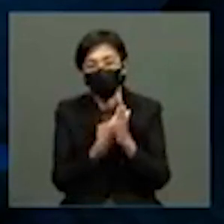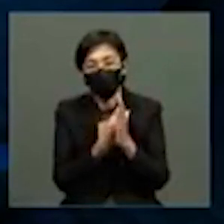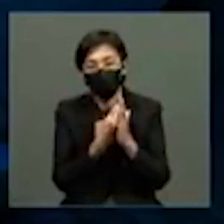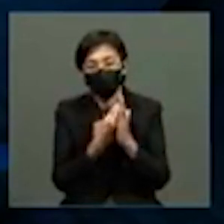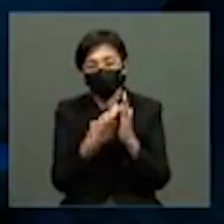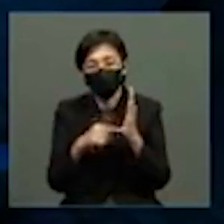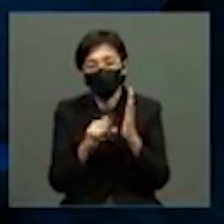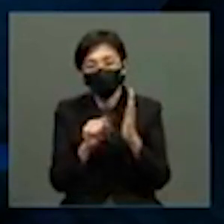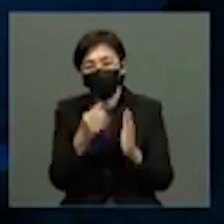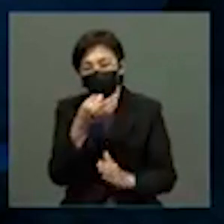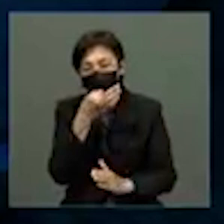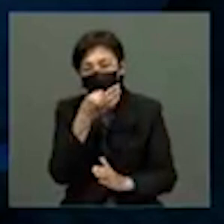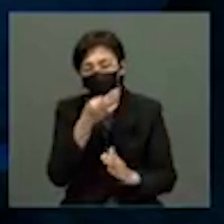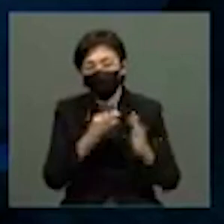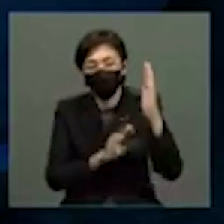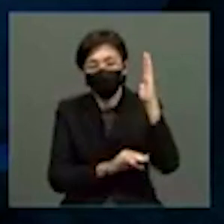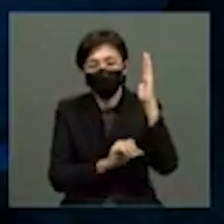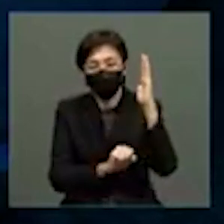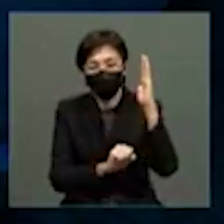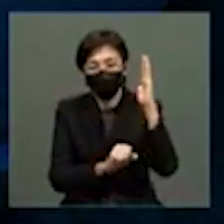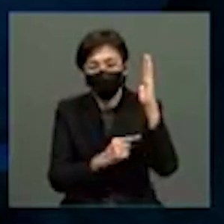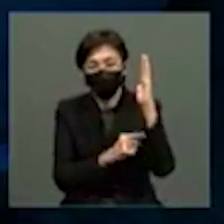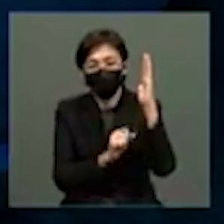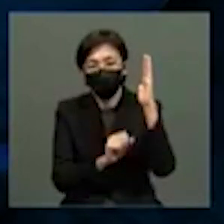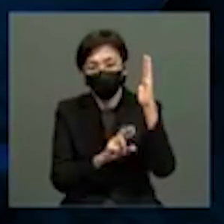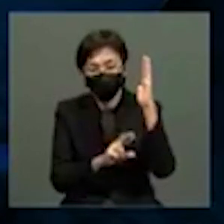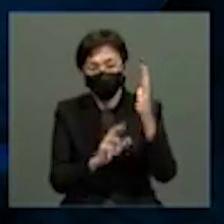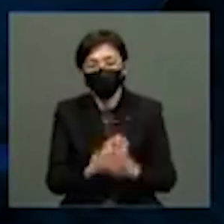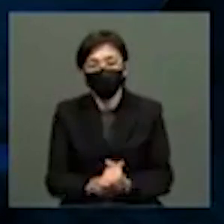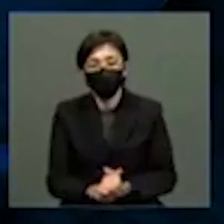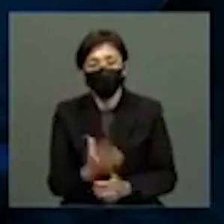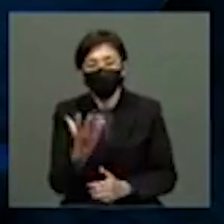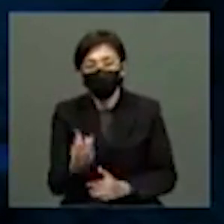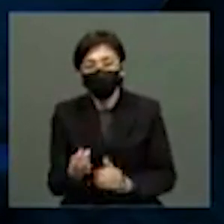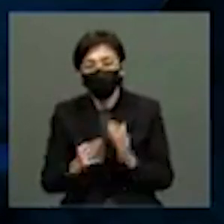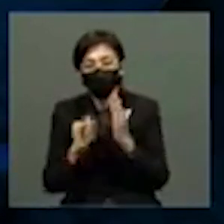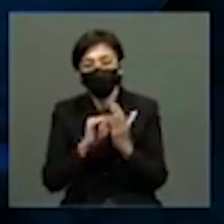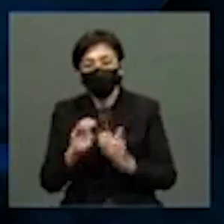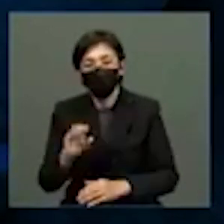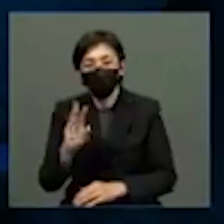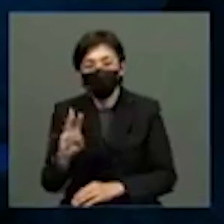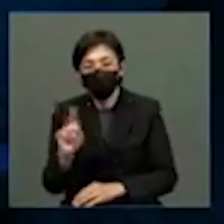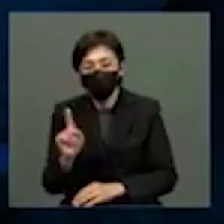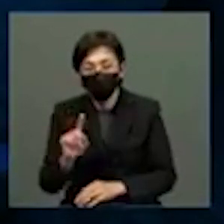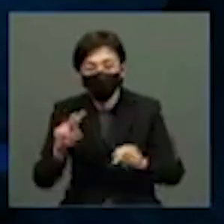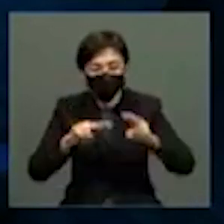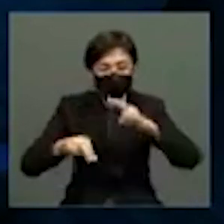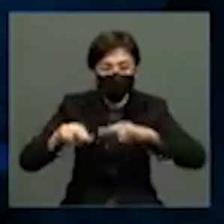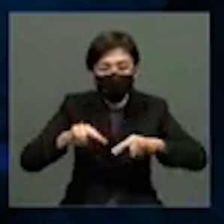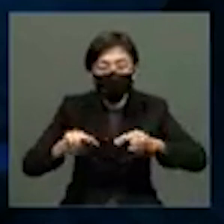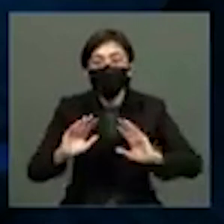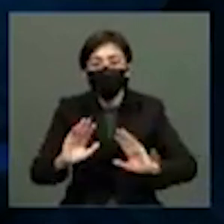สมุทรสาครสงขลาและสุราษฎร์ธานีที่เหลือคือ56จังหวัดเป็นพื้นที่ควบคุมนะครับ